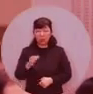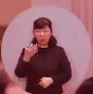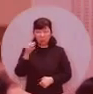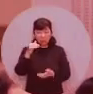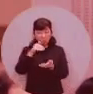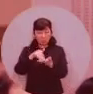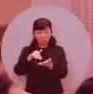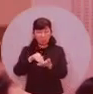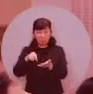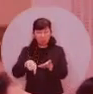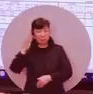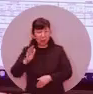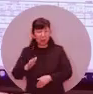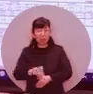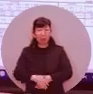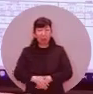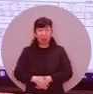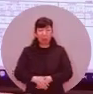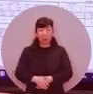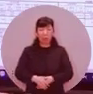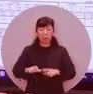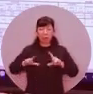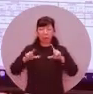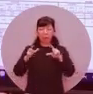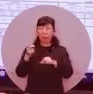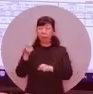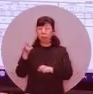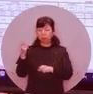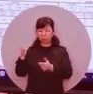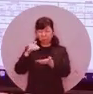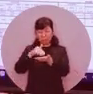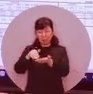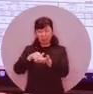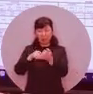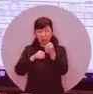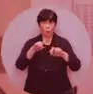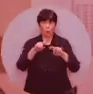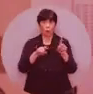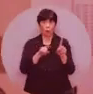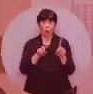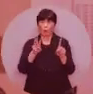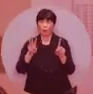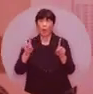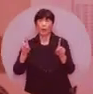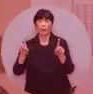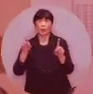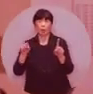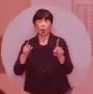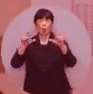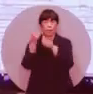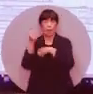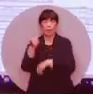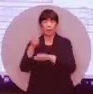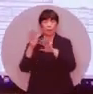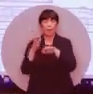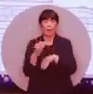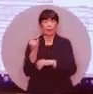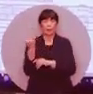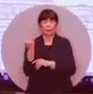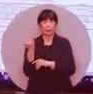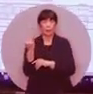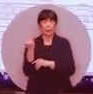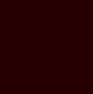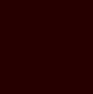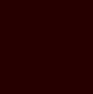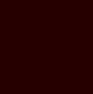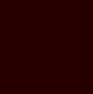あ今回整備する調節中東京都かですね算出の根拠とした反乱時ですねこれは既に公表しております誰も見る